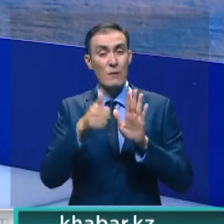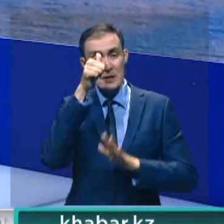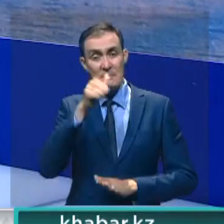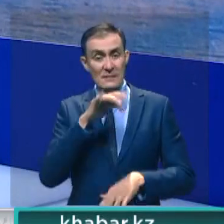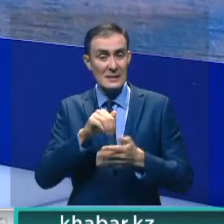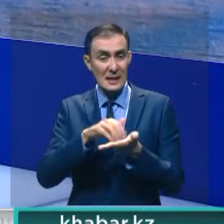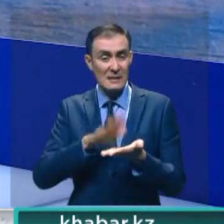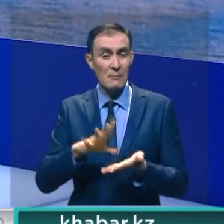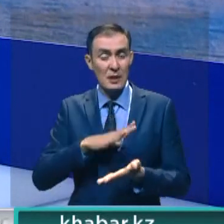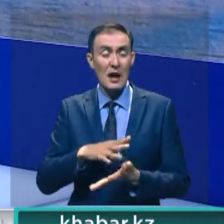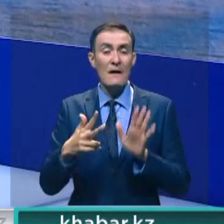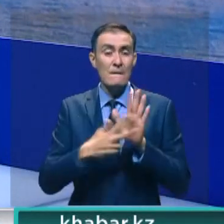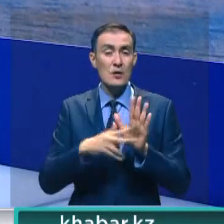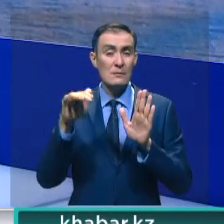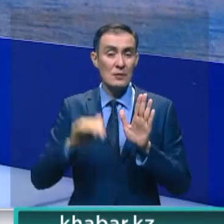месяцев зарегистрировано